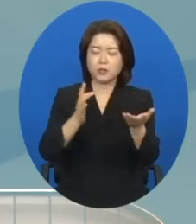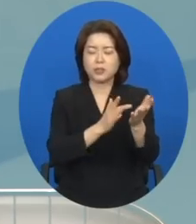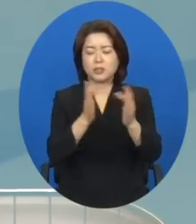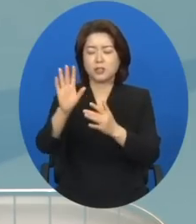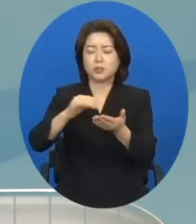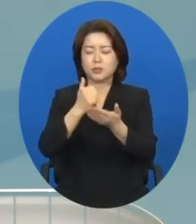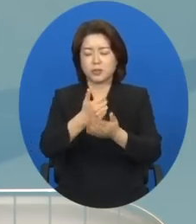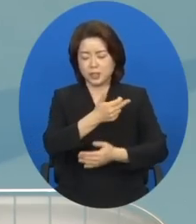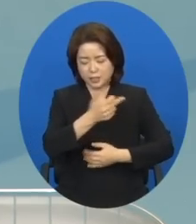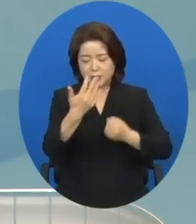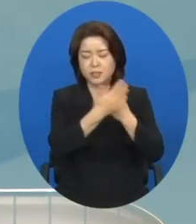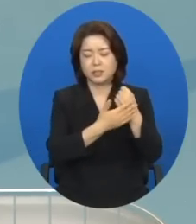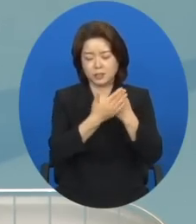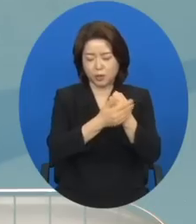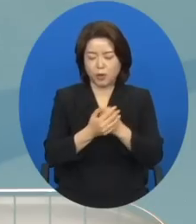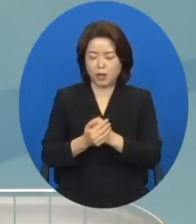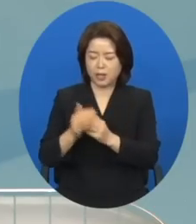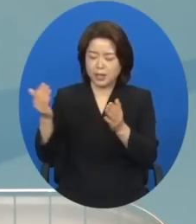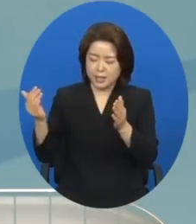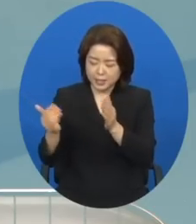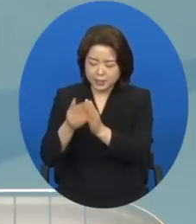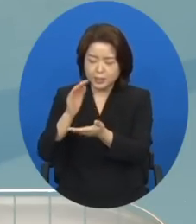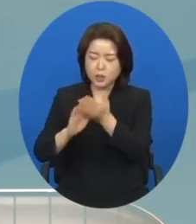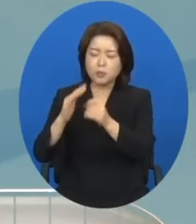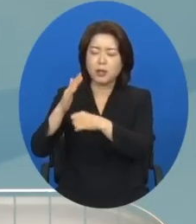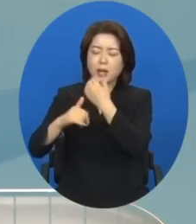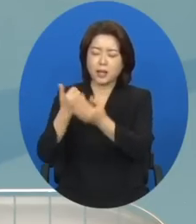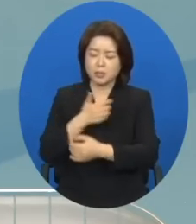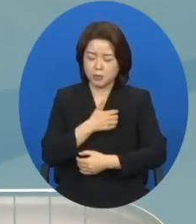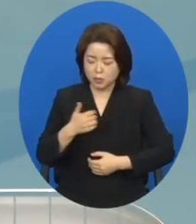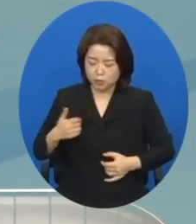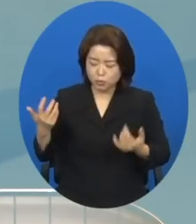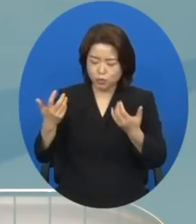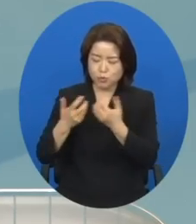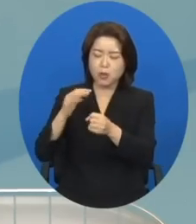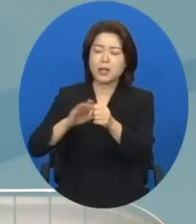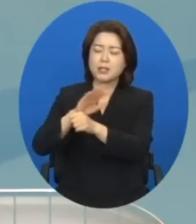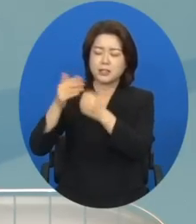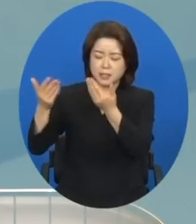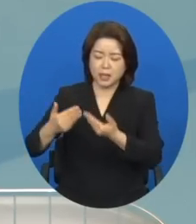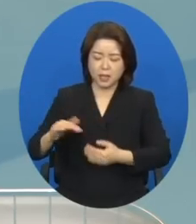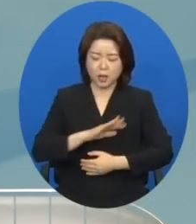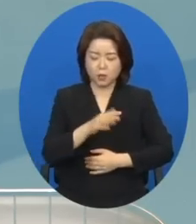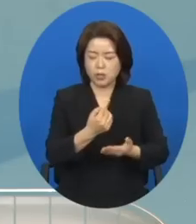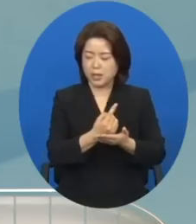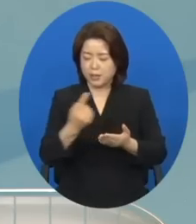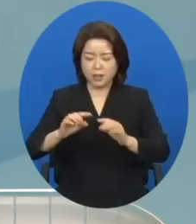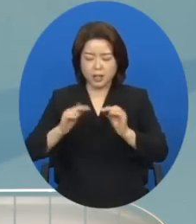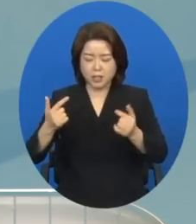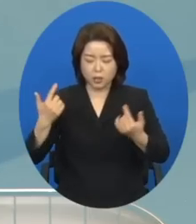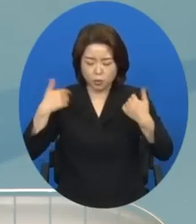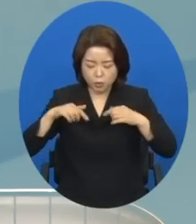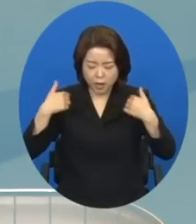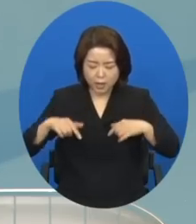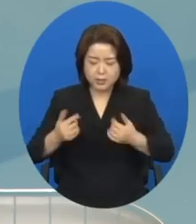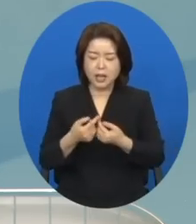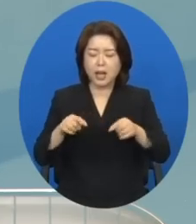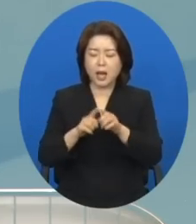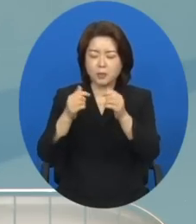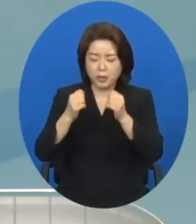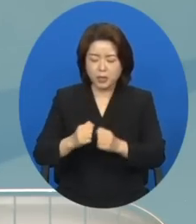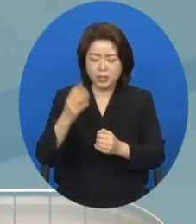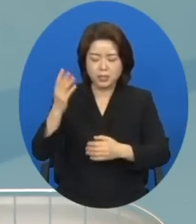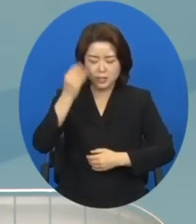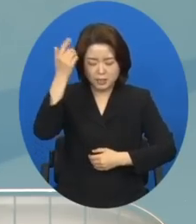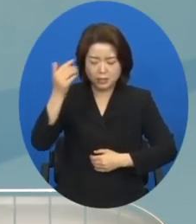은혜와 한량없는 하나님의 풍성하신 사랑하심과 우리를 떠나지 아니하시고 우리 안에 함께 하시는 성령님의